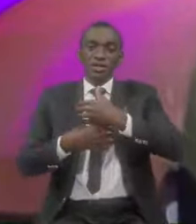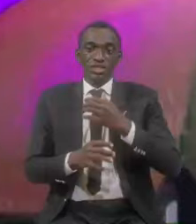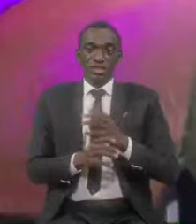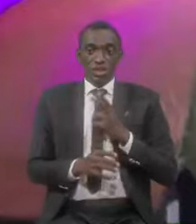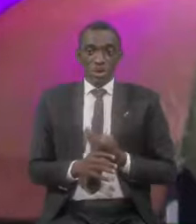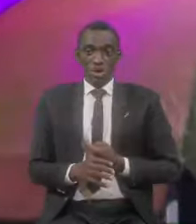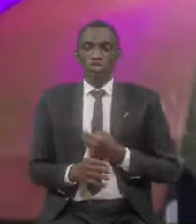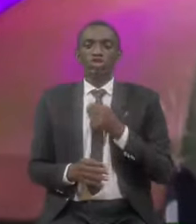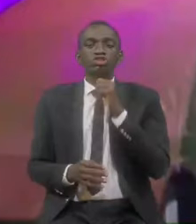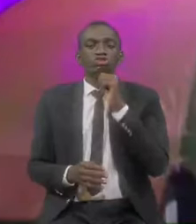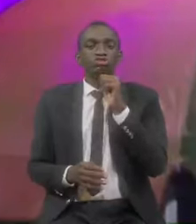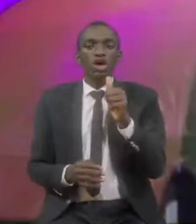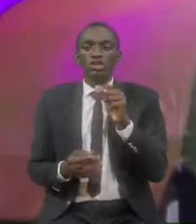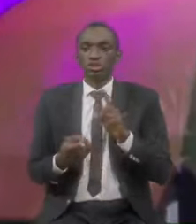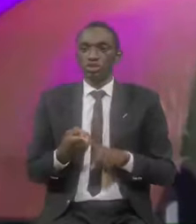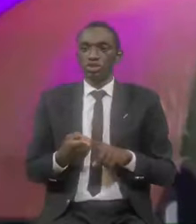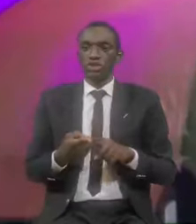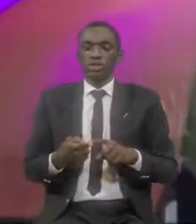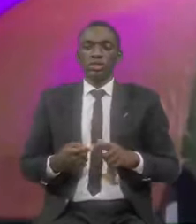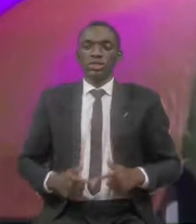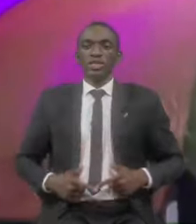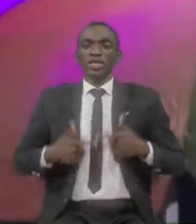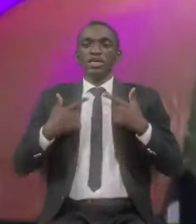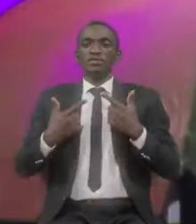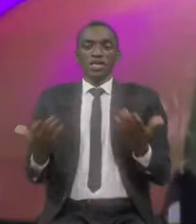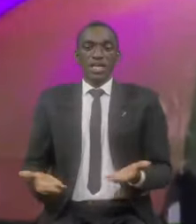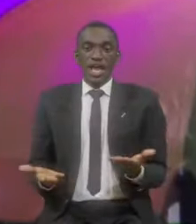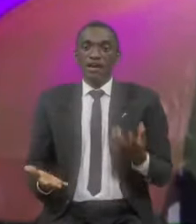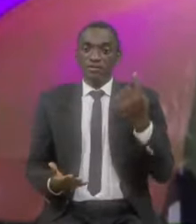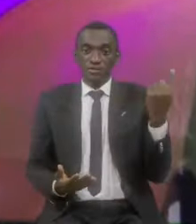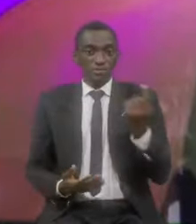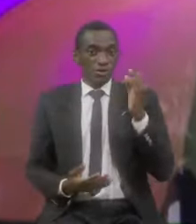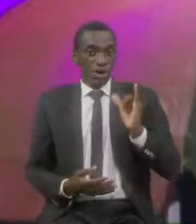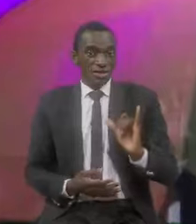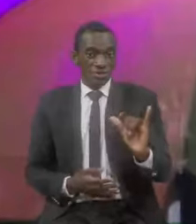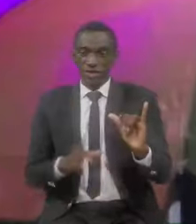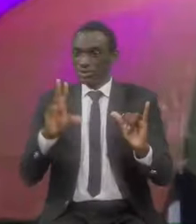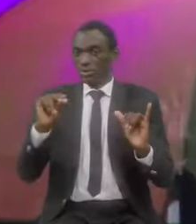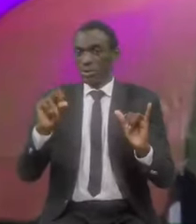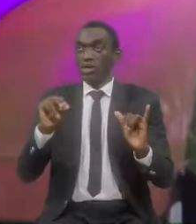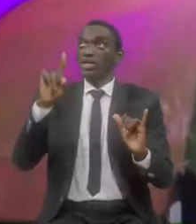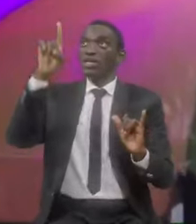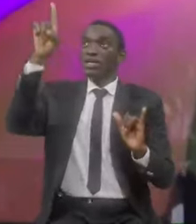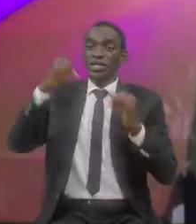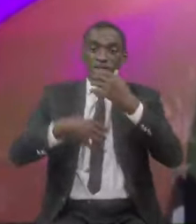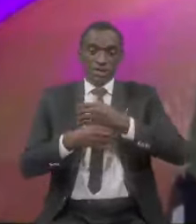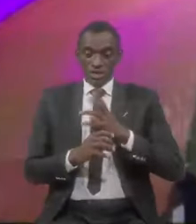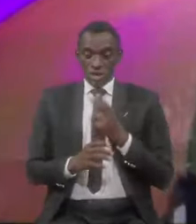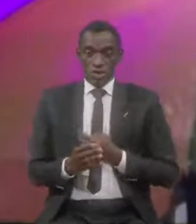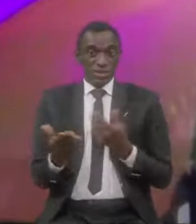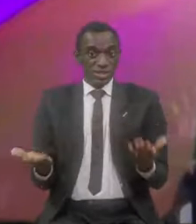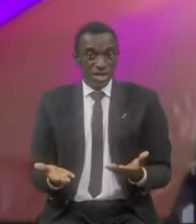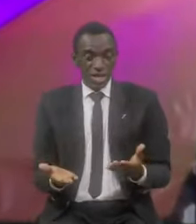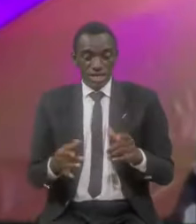il nous a créés pour ne pas vivre éternellement sur terre. Dieu nous a créés pour que